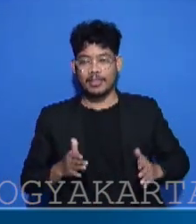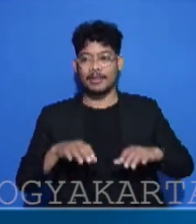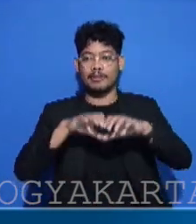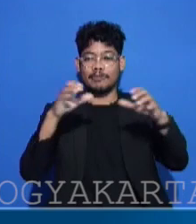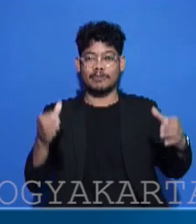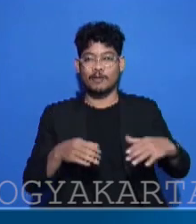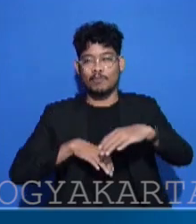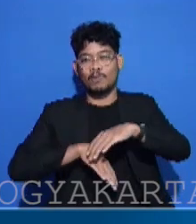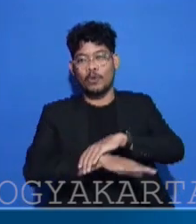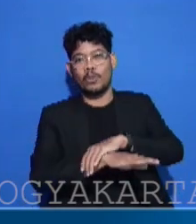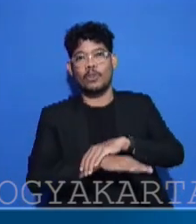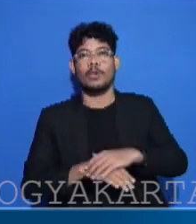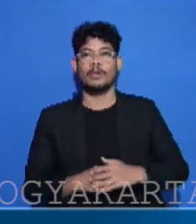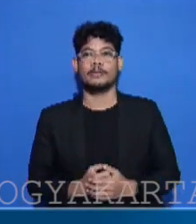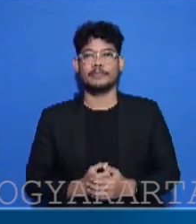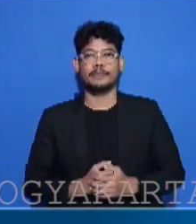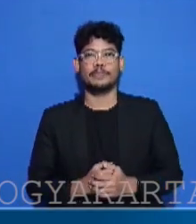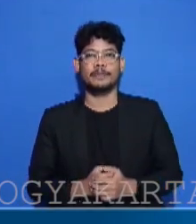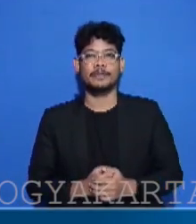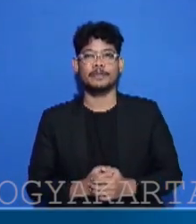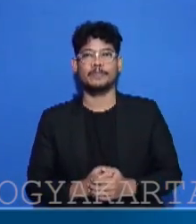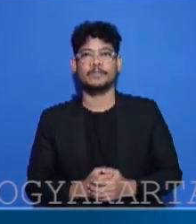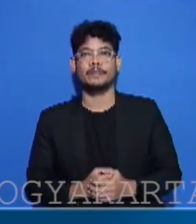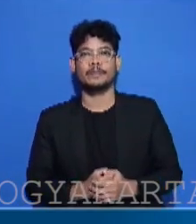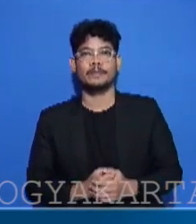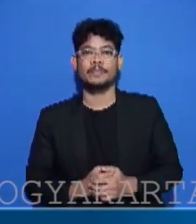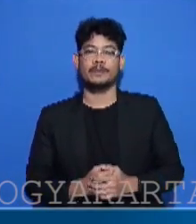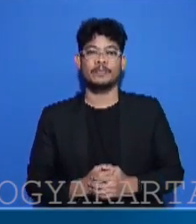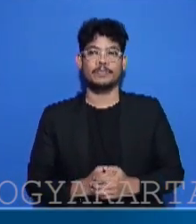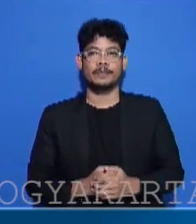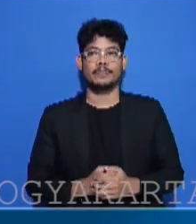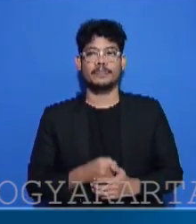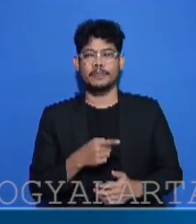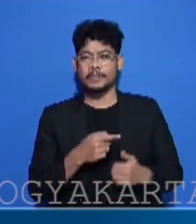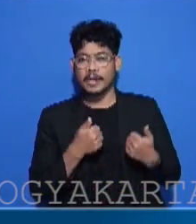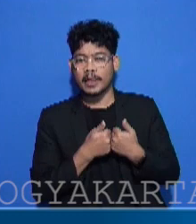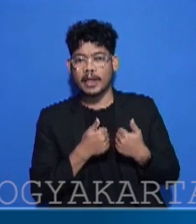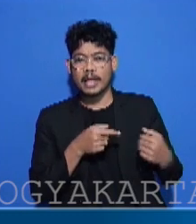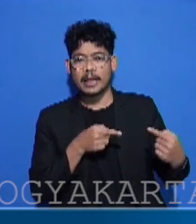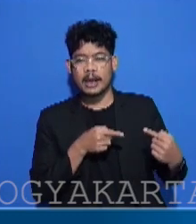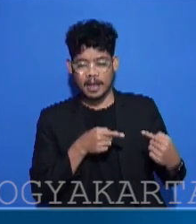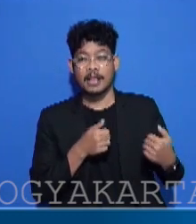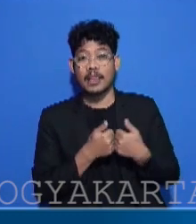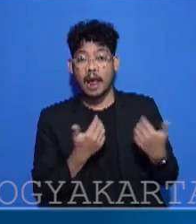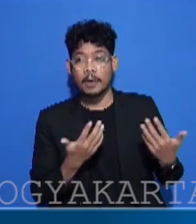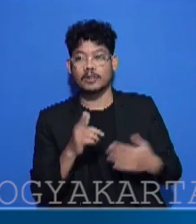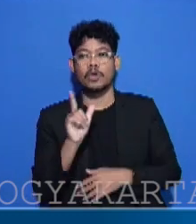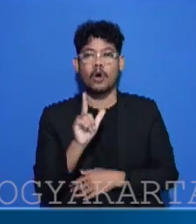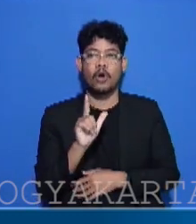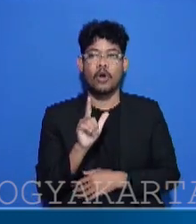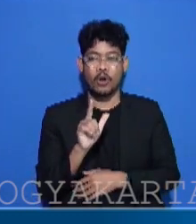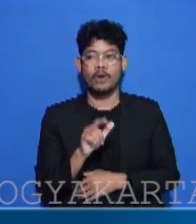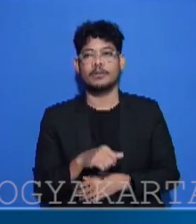memiliki beberapa nomor dari 45 Mandarin mereka akan bertanding di Kota Surakarta 20 hingga 26 Juni